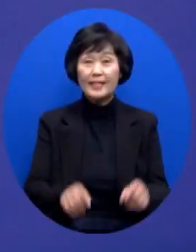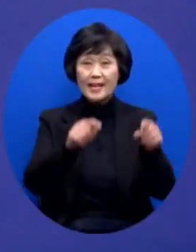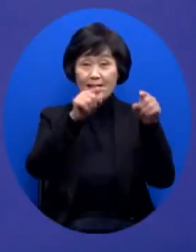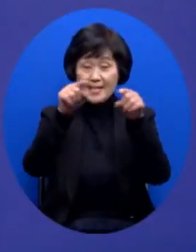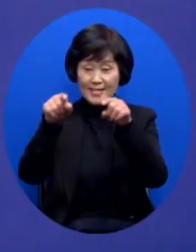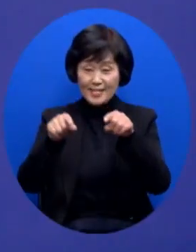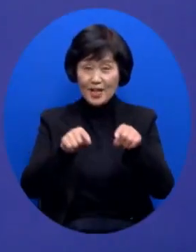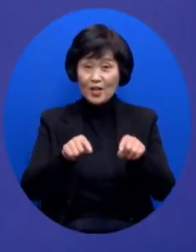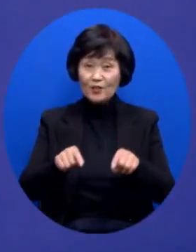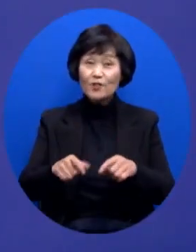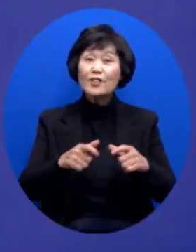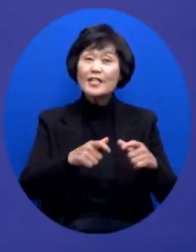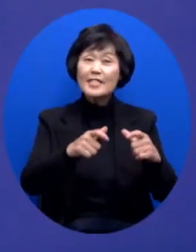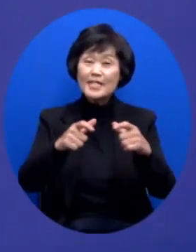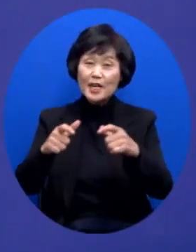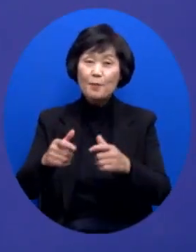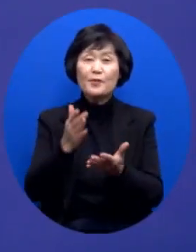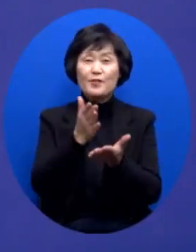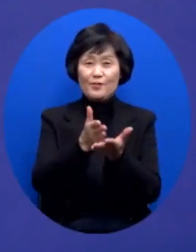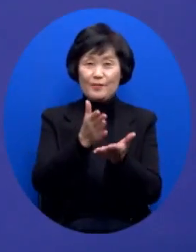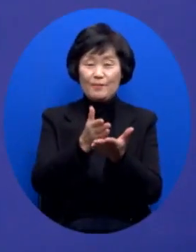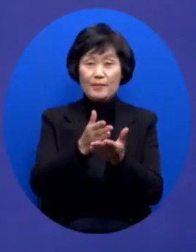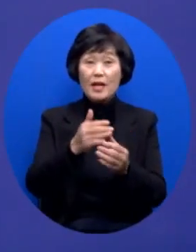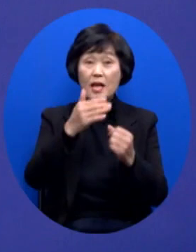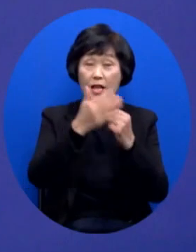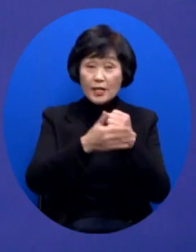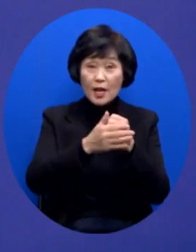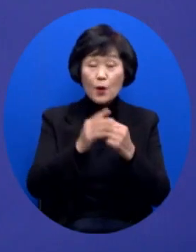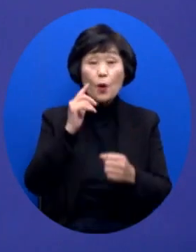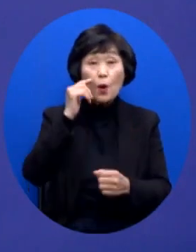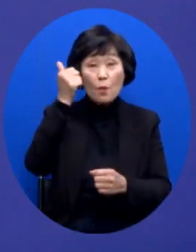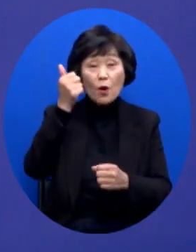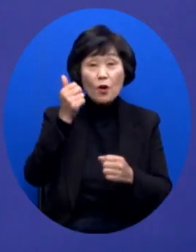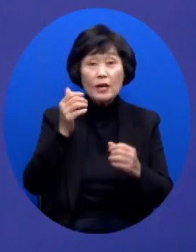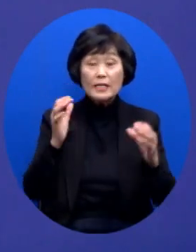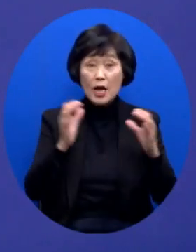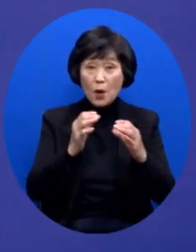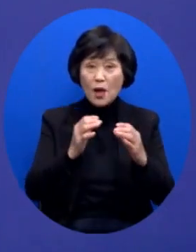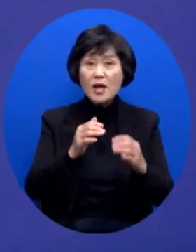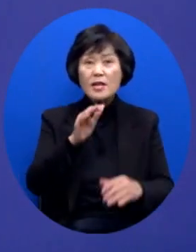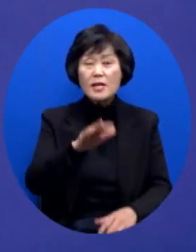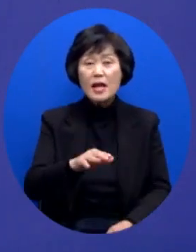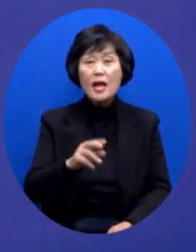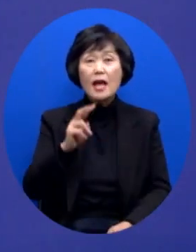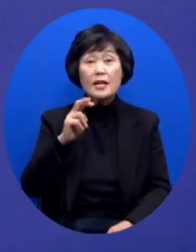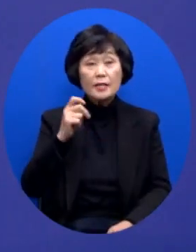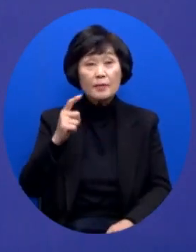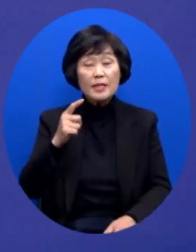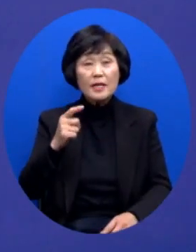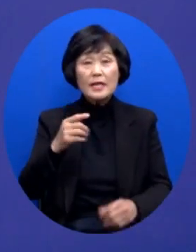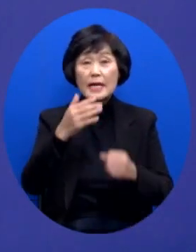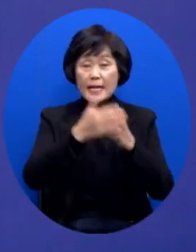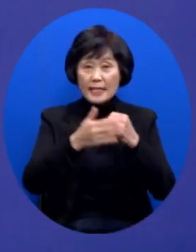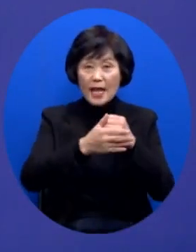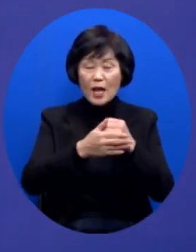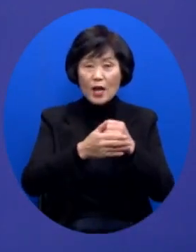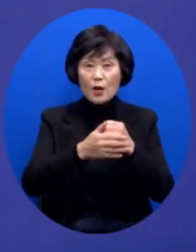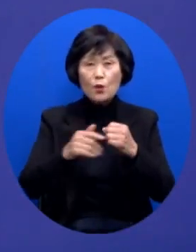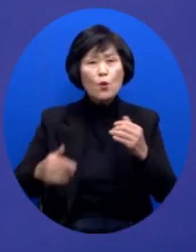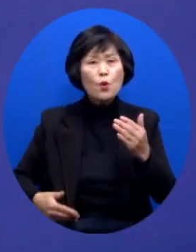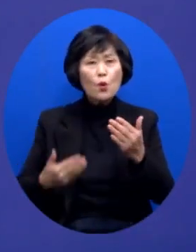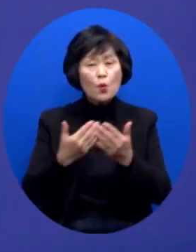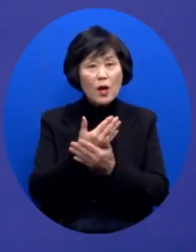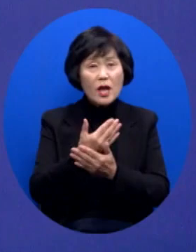전국 각 지역별 네트워크 뉴스입니다. 대구 목회자 협의회가 2021 대구 미스바 기도 대성회